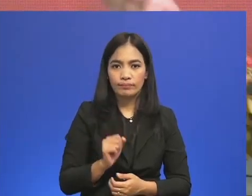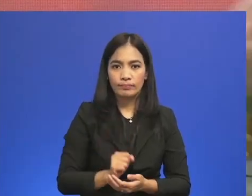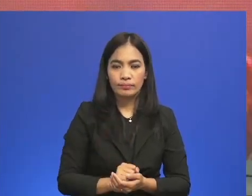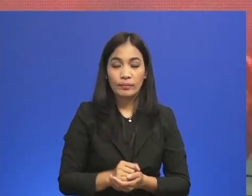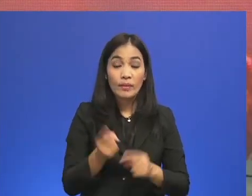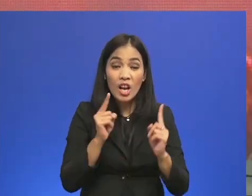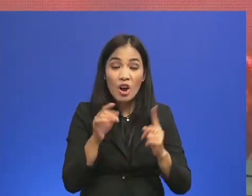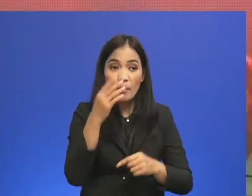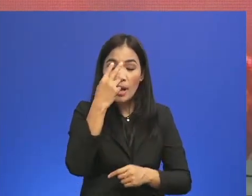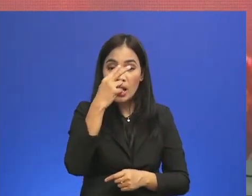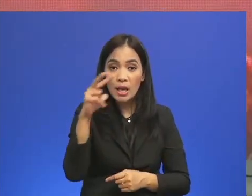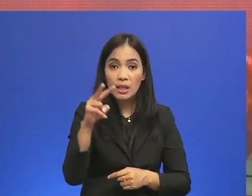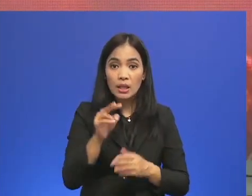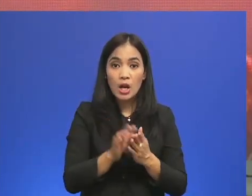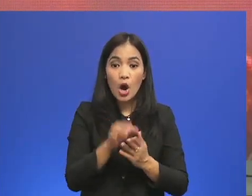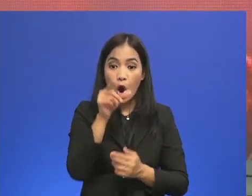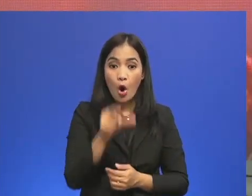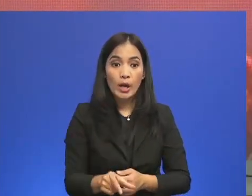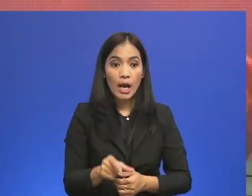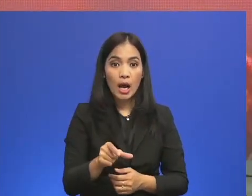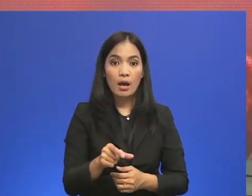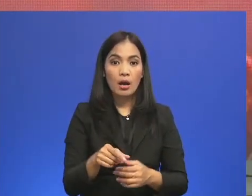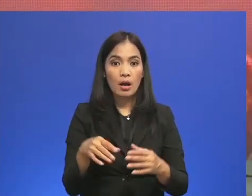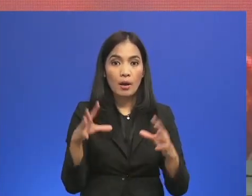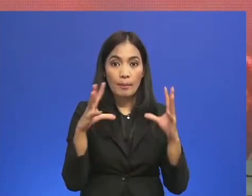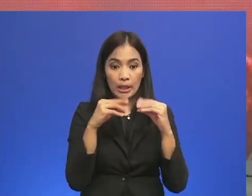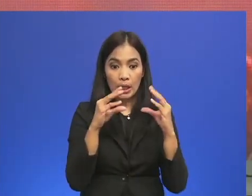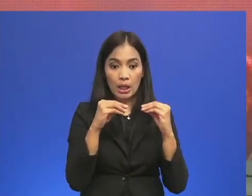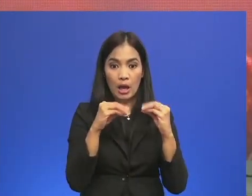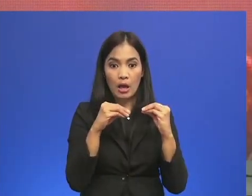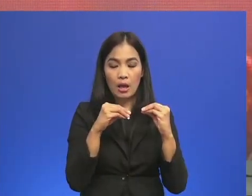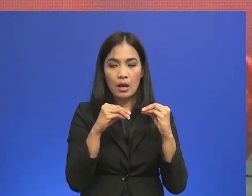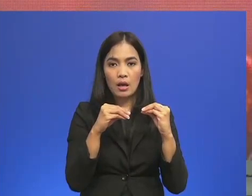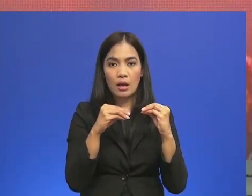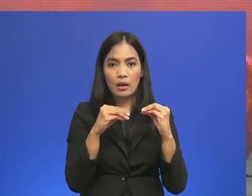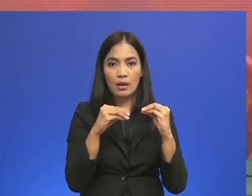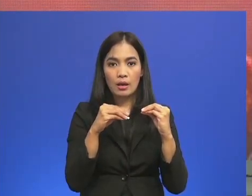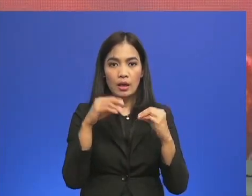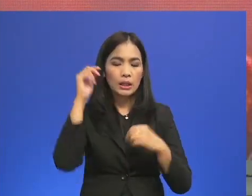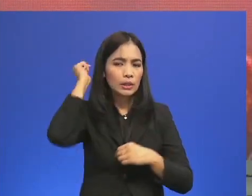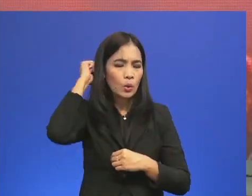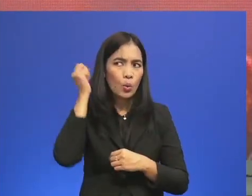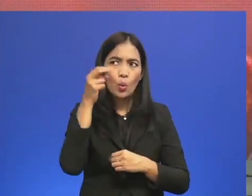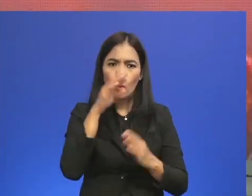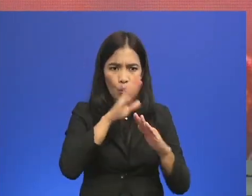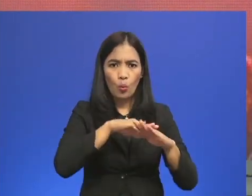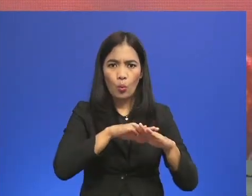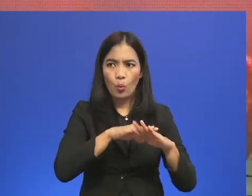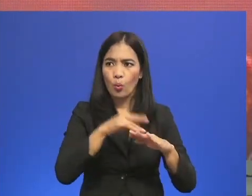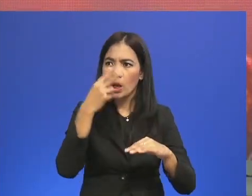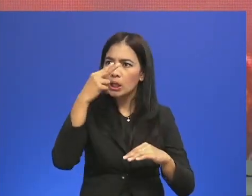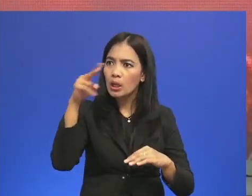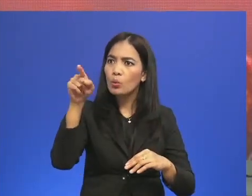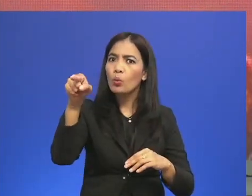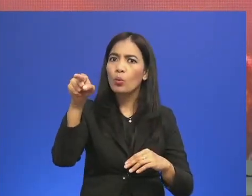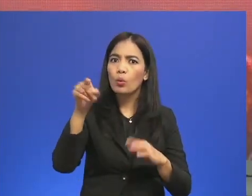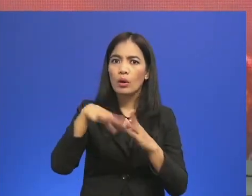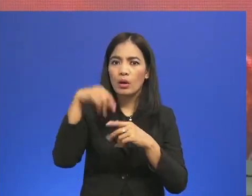Kalau ada orang berkata kepada saudara, kaum wanita, kaum ibu, coba lihat itu wanita cantik